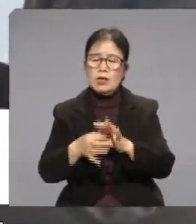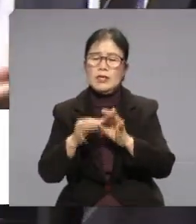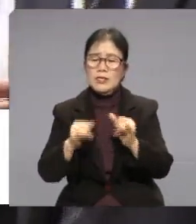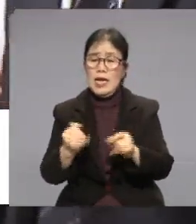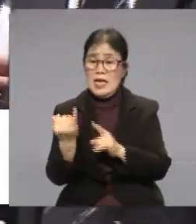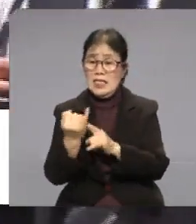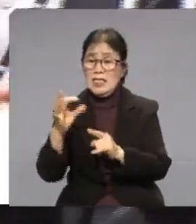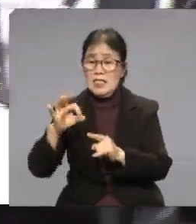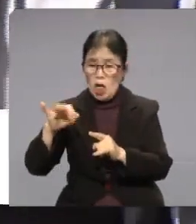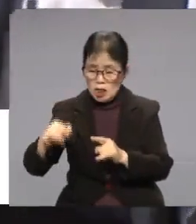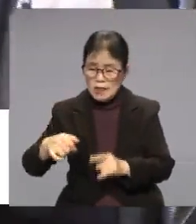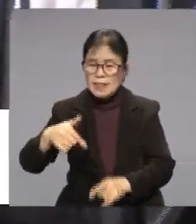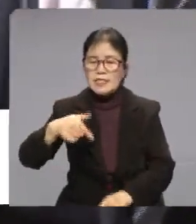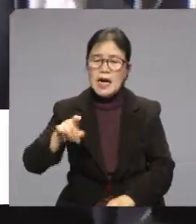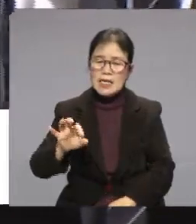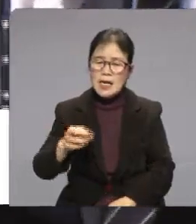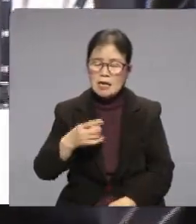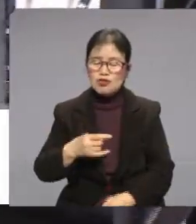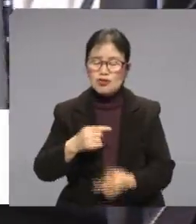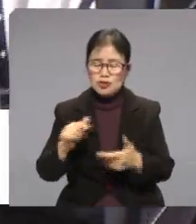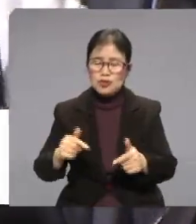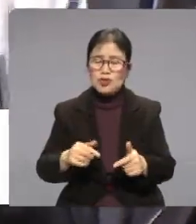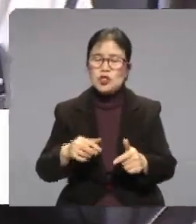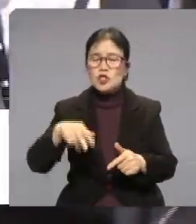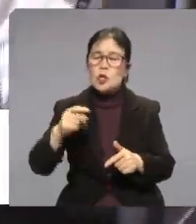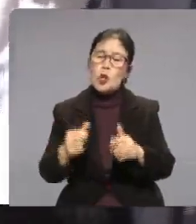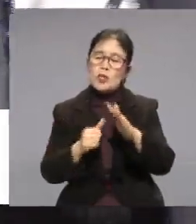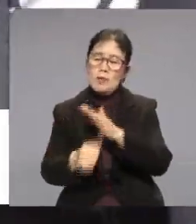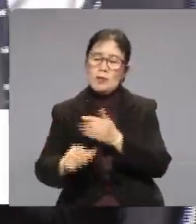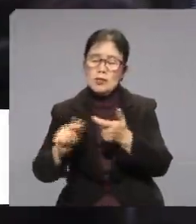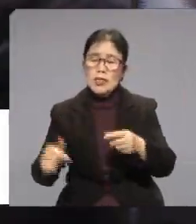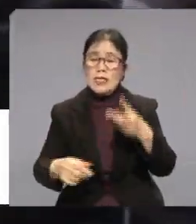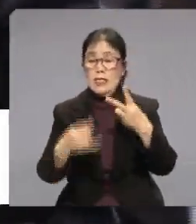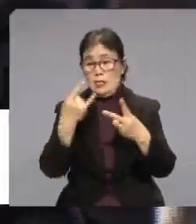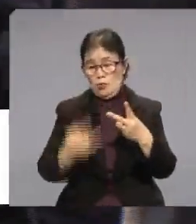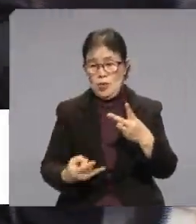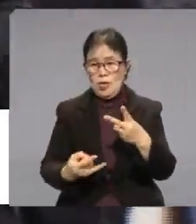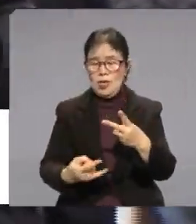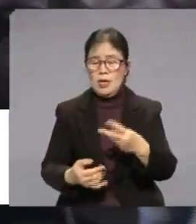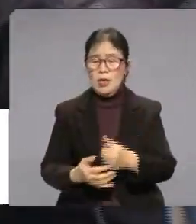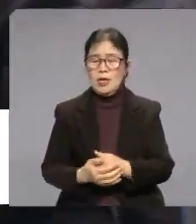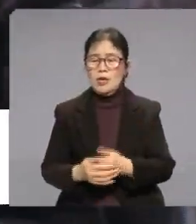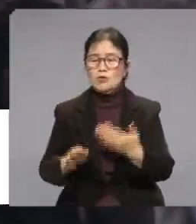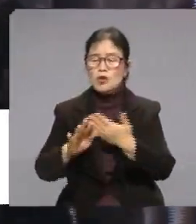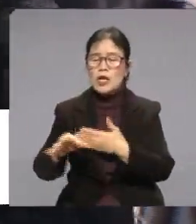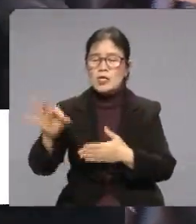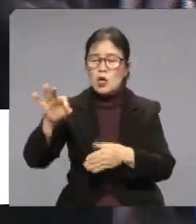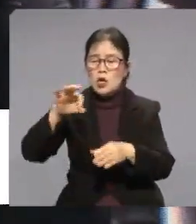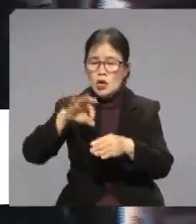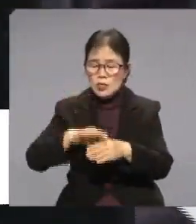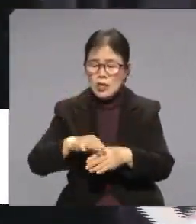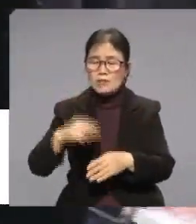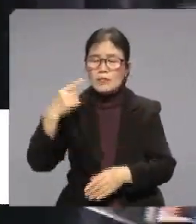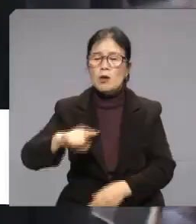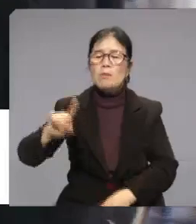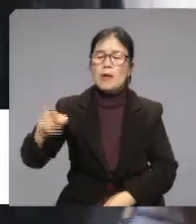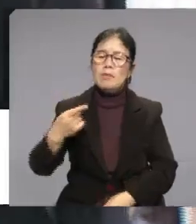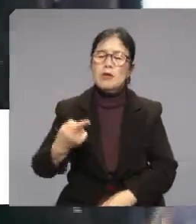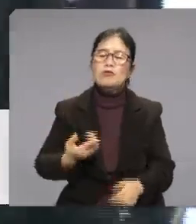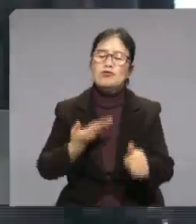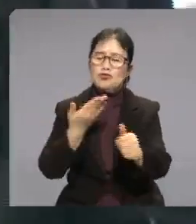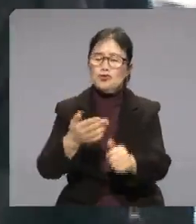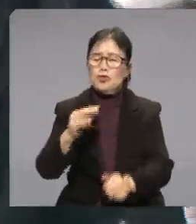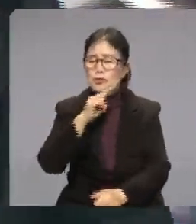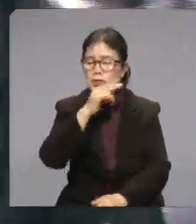씨와 강내구 씨, 송영길 전 대표 등에게 2회에 걸쳐 부의 선거자금 1,100만 원을 준 혐의를